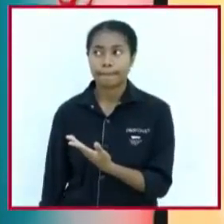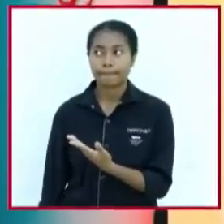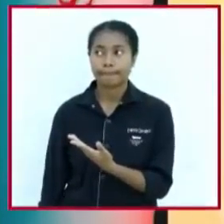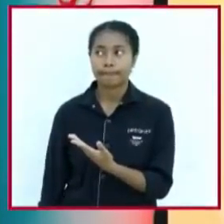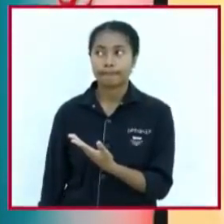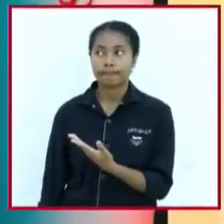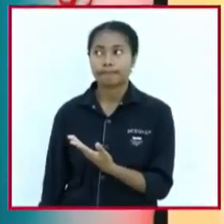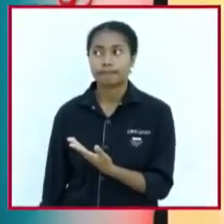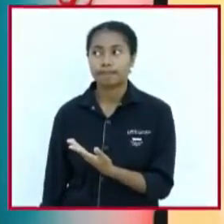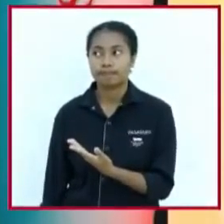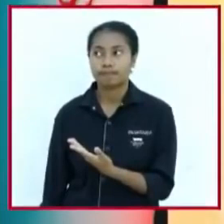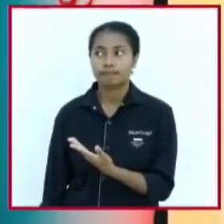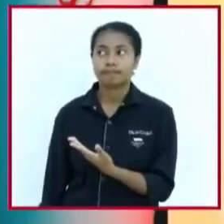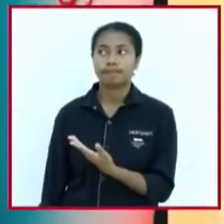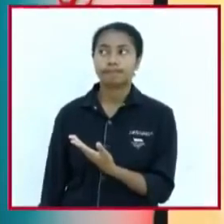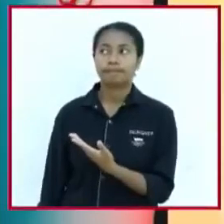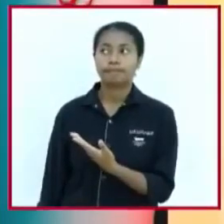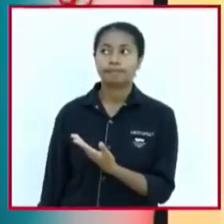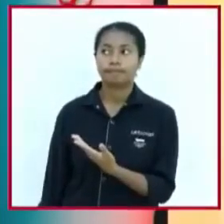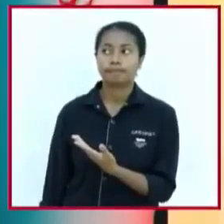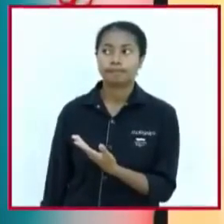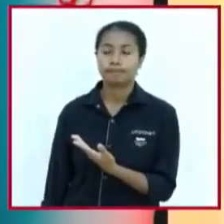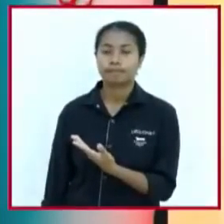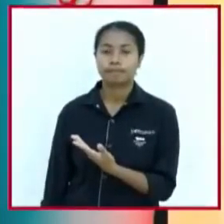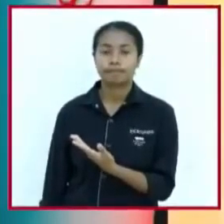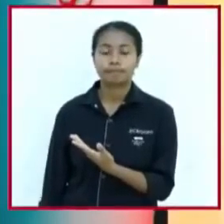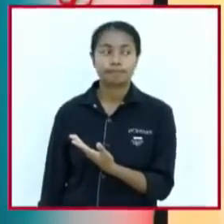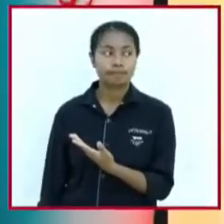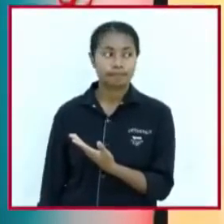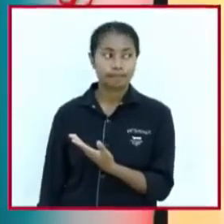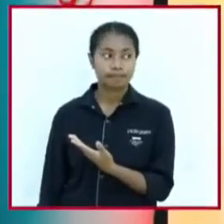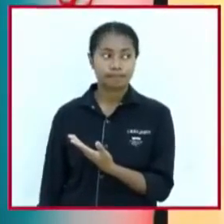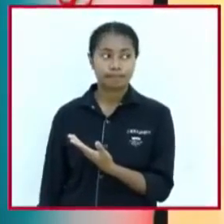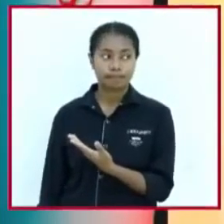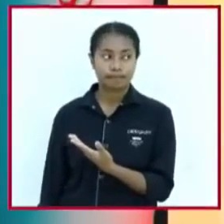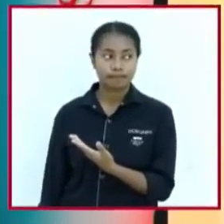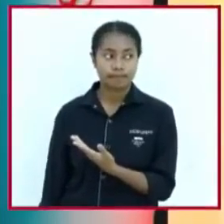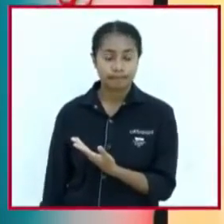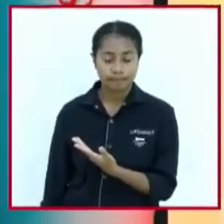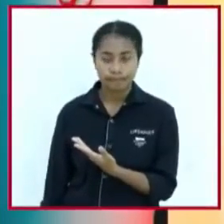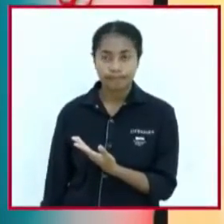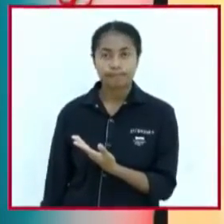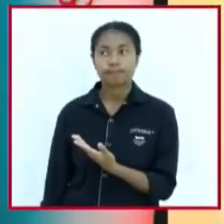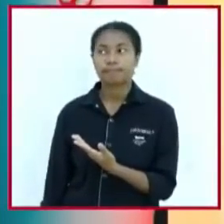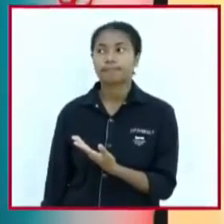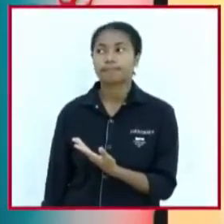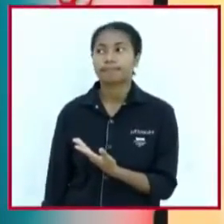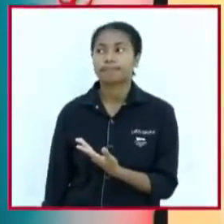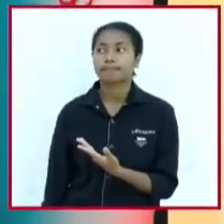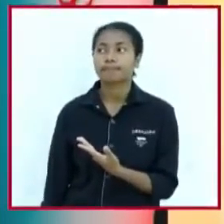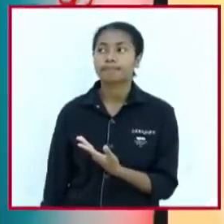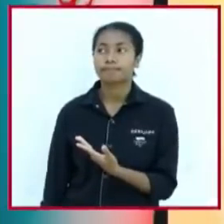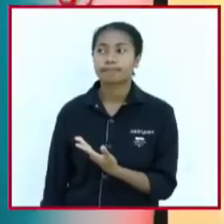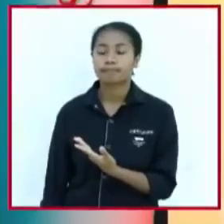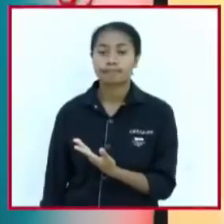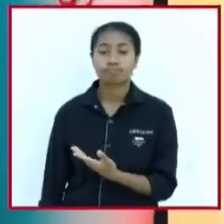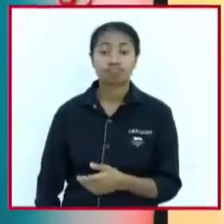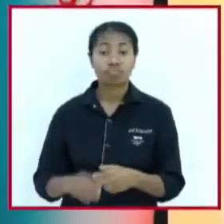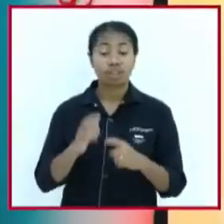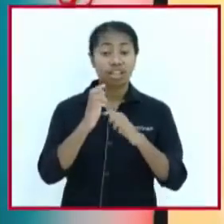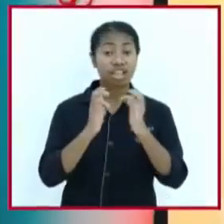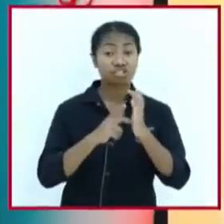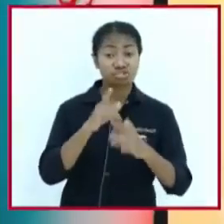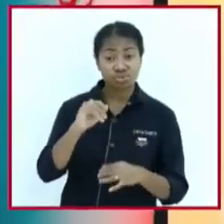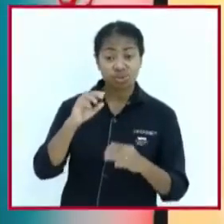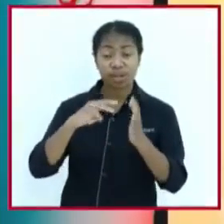dan tiap dipanggil menjadi imam besar oleh Allah menurut peraturan melkisedek Yesus